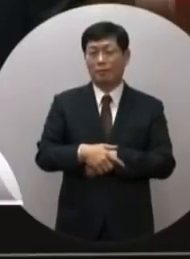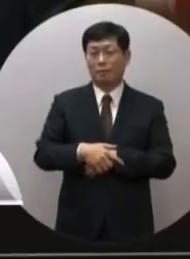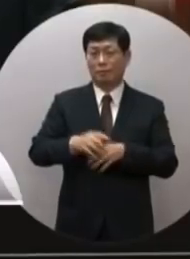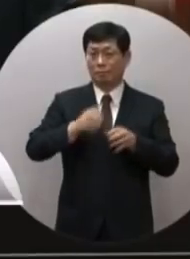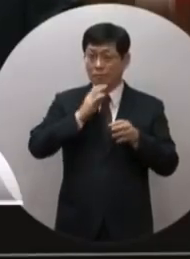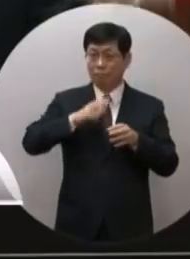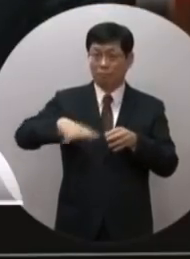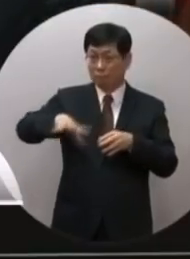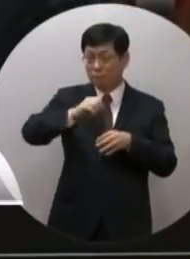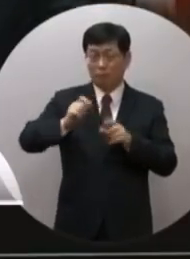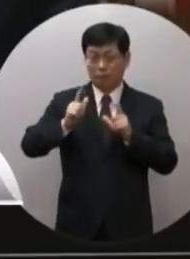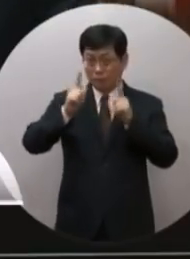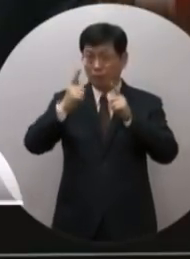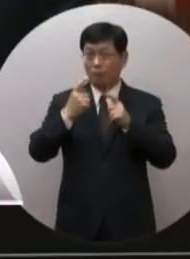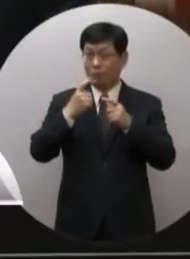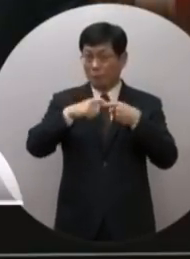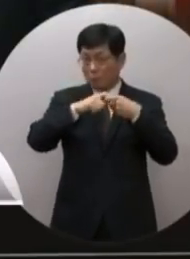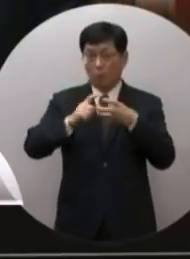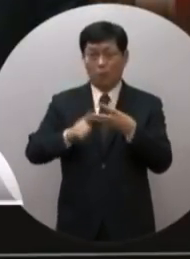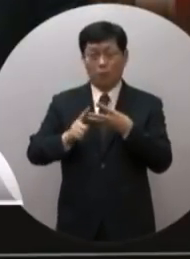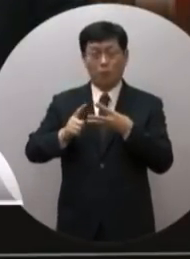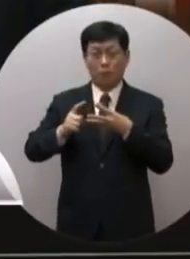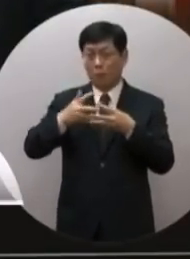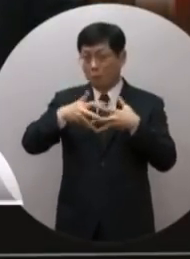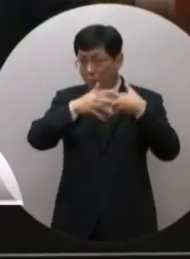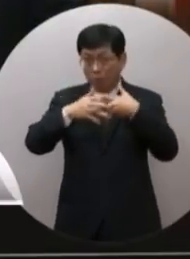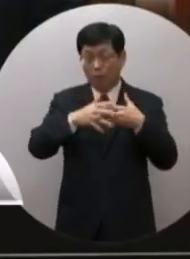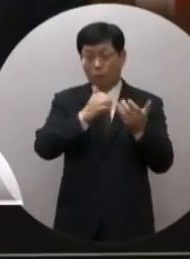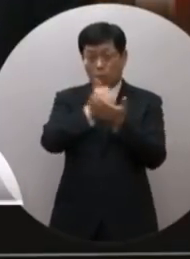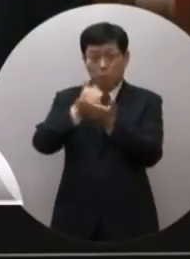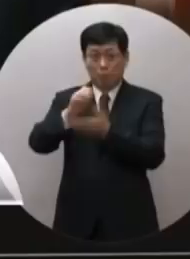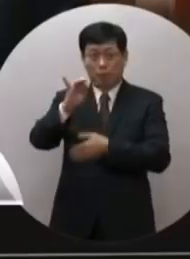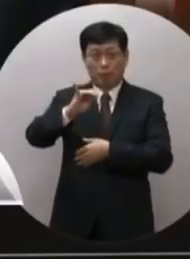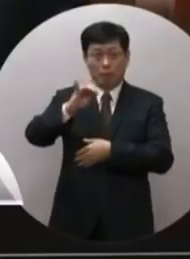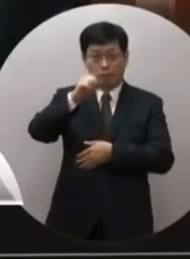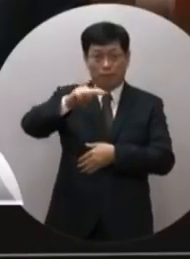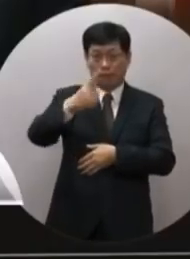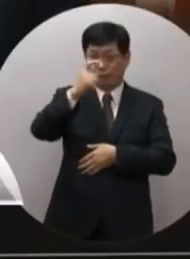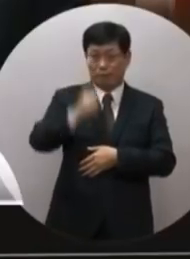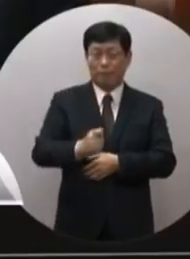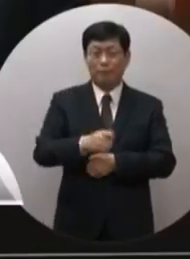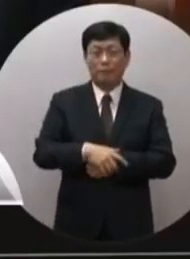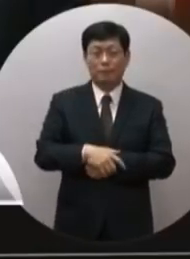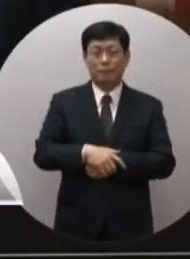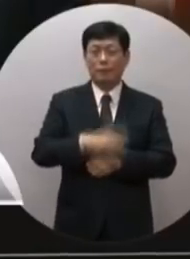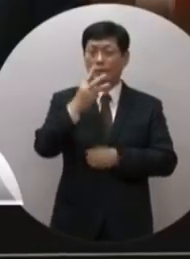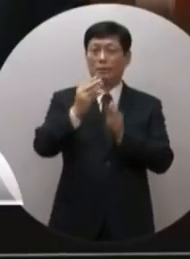整个东盟、对美国，我们就出超了1100亿，